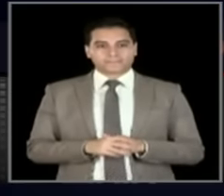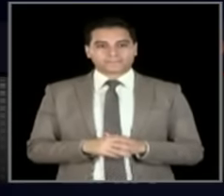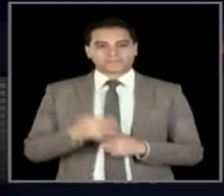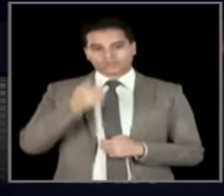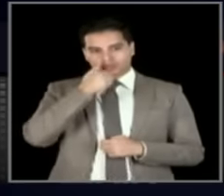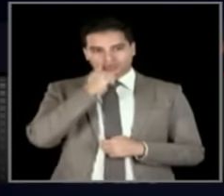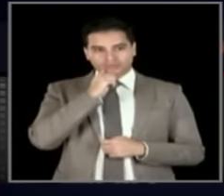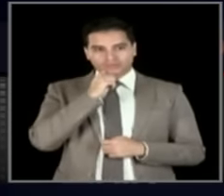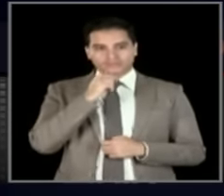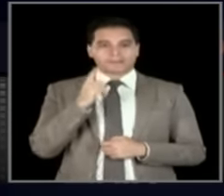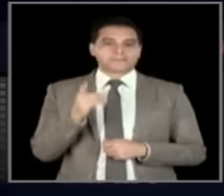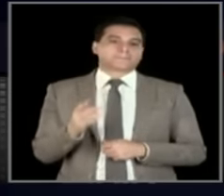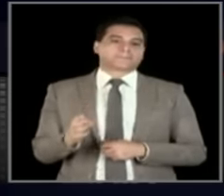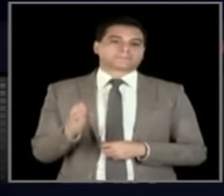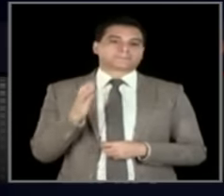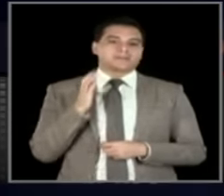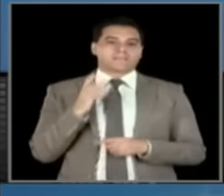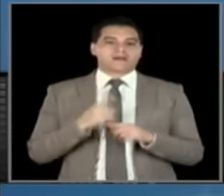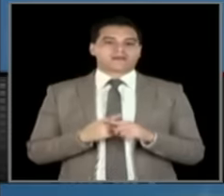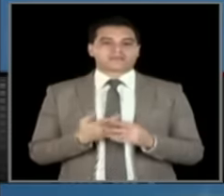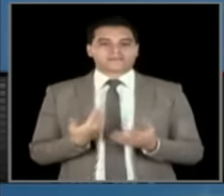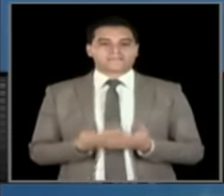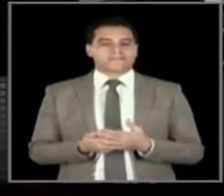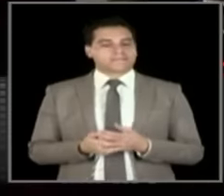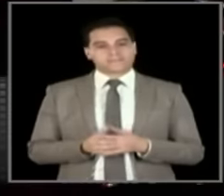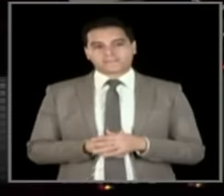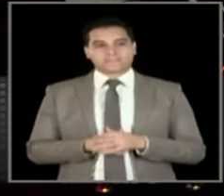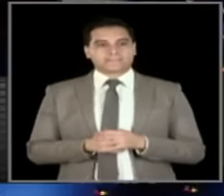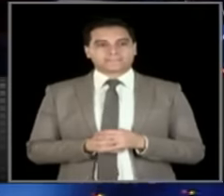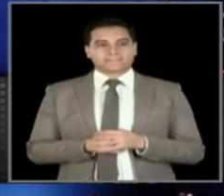الصين. الصين إجابة